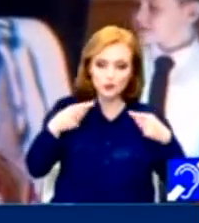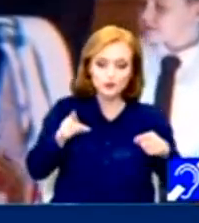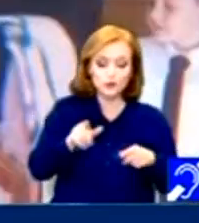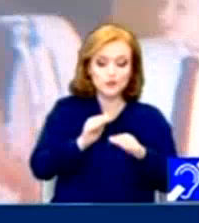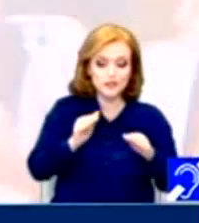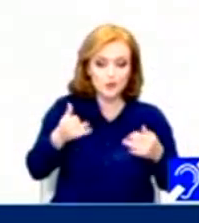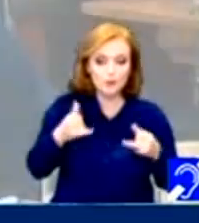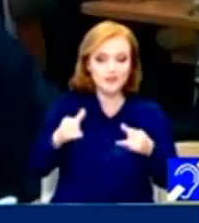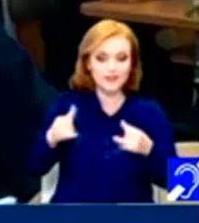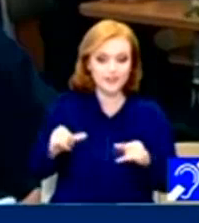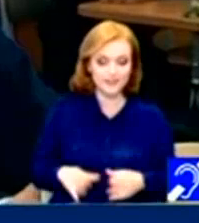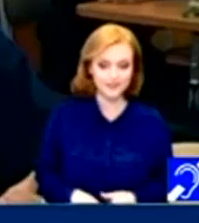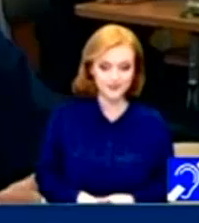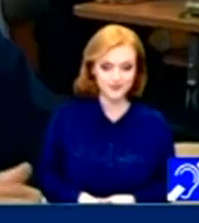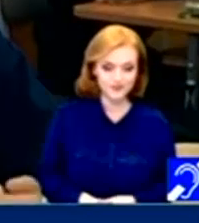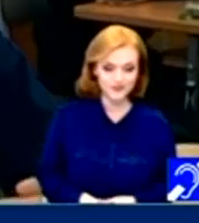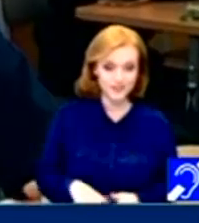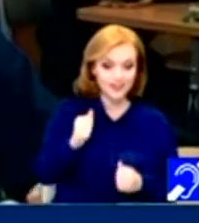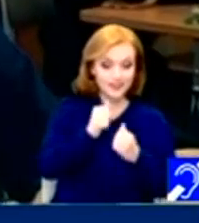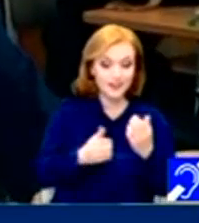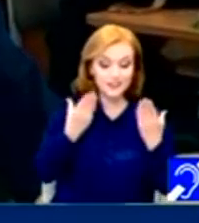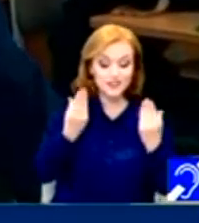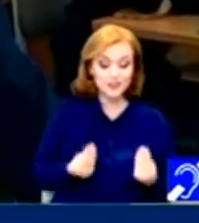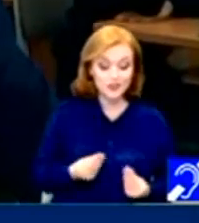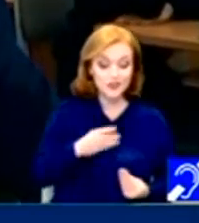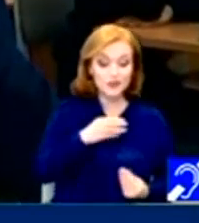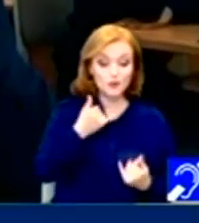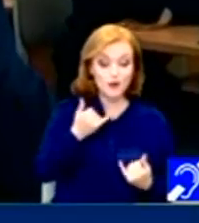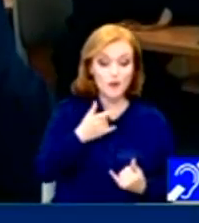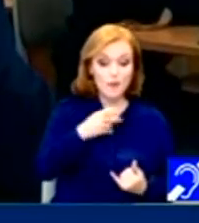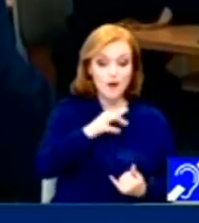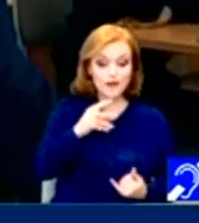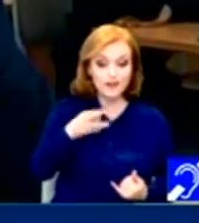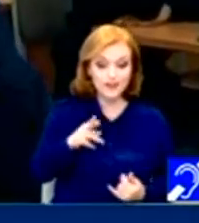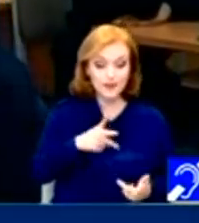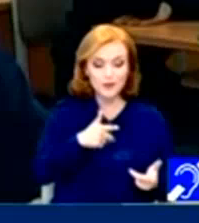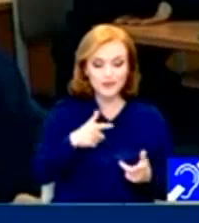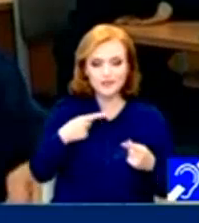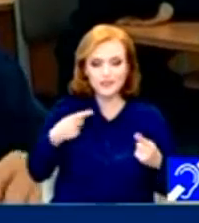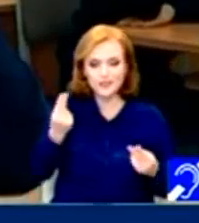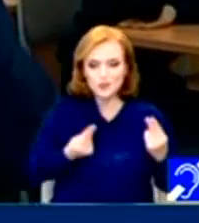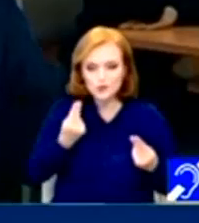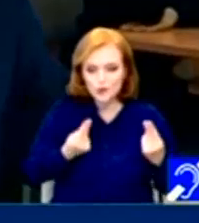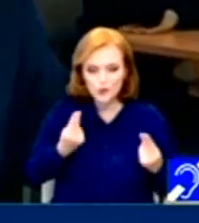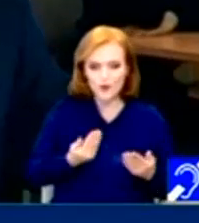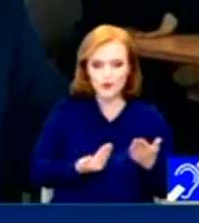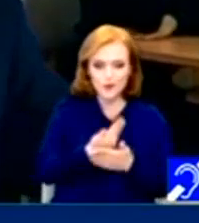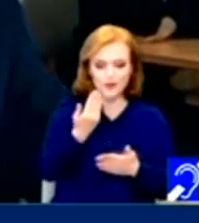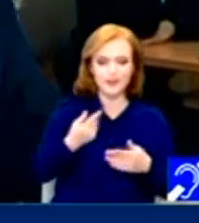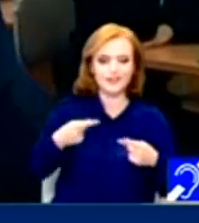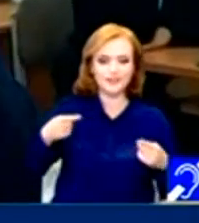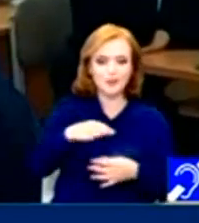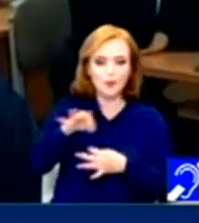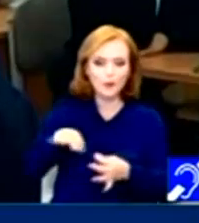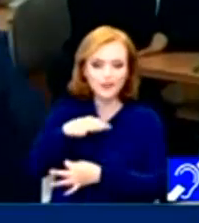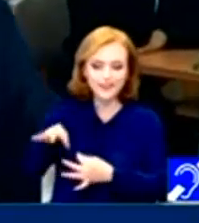elevi. Încă în fiecare zi, doamna Maria ne pregătește jocuri noi,